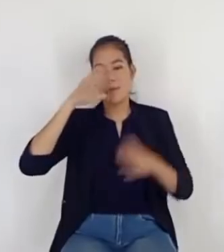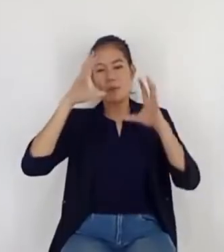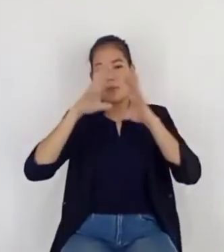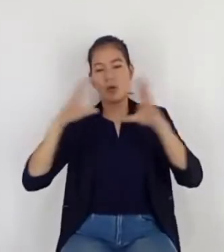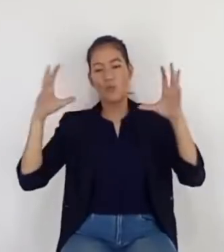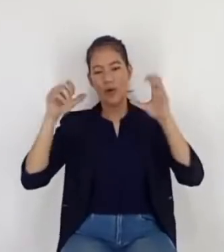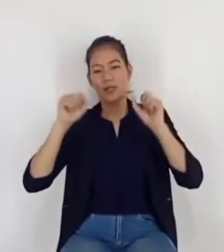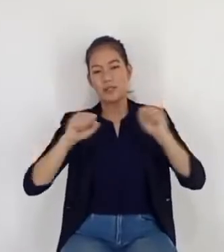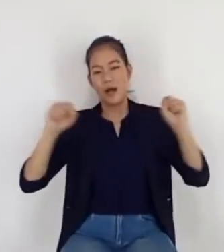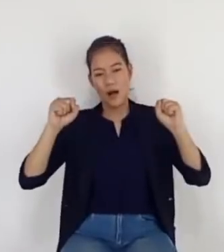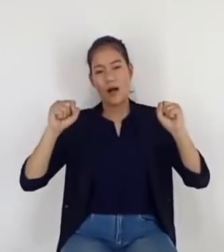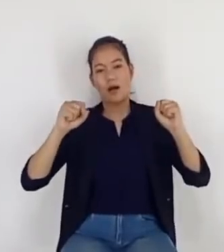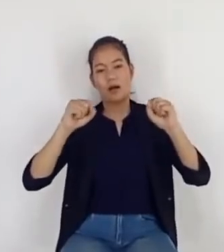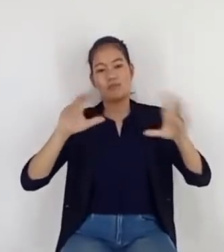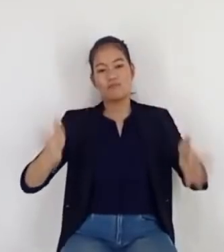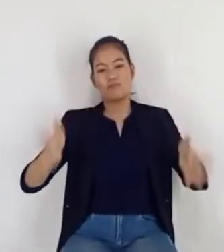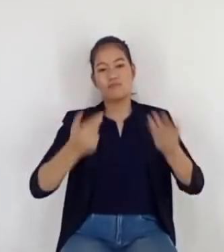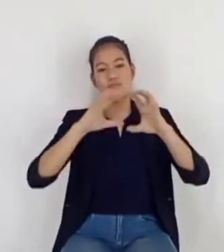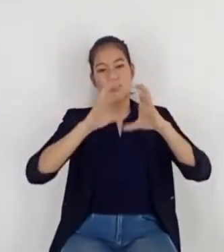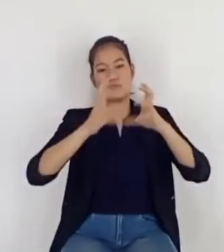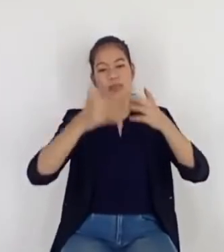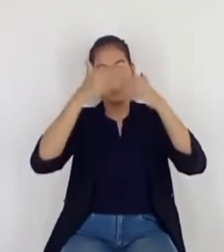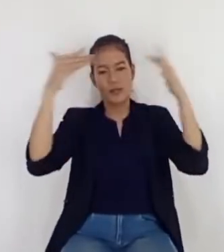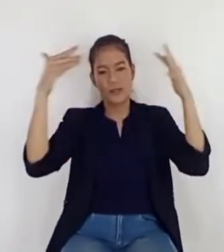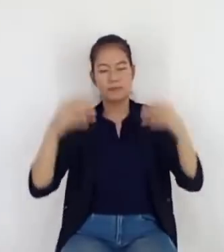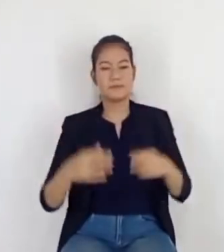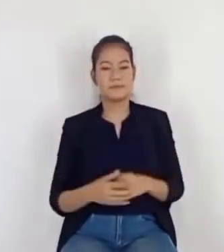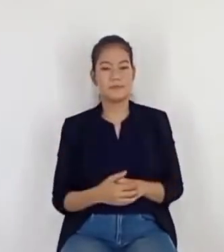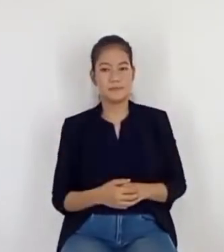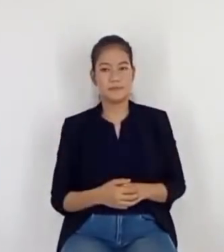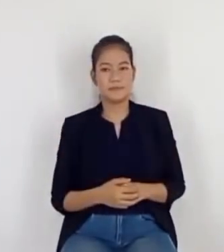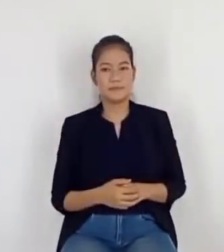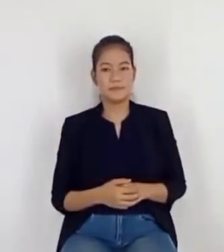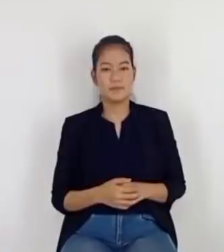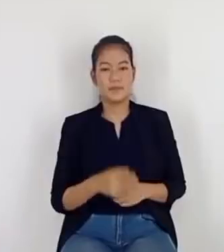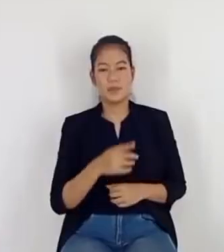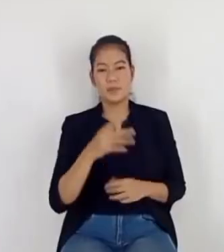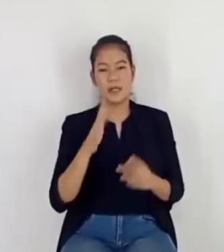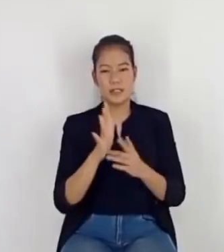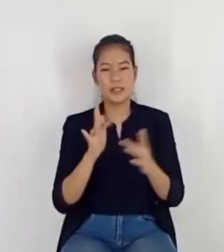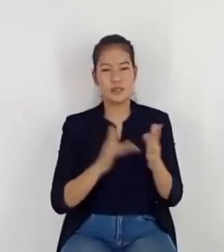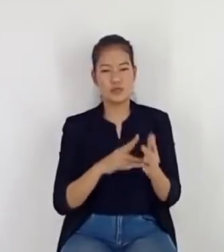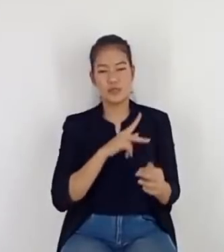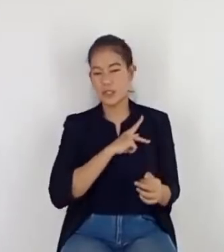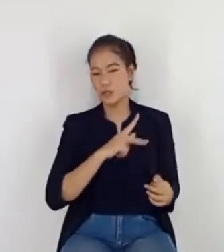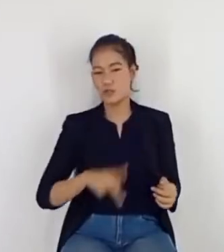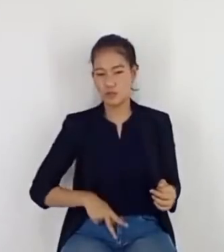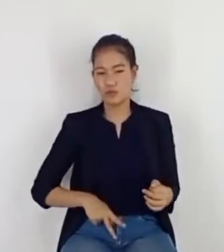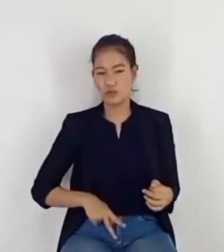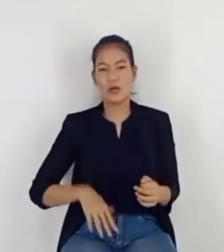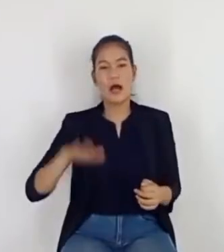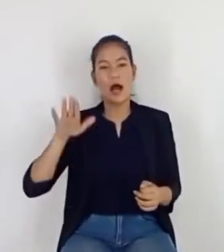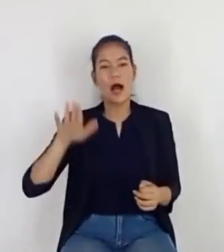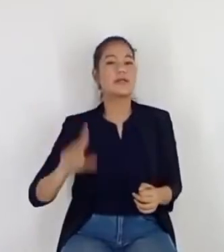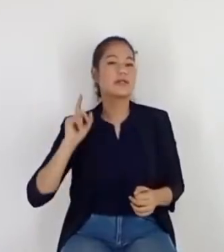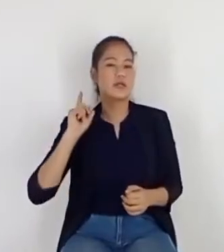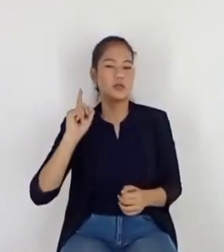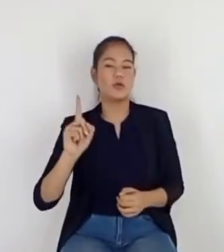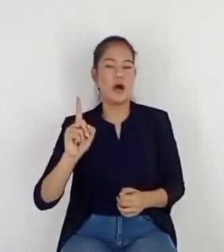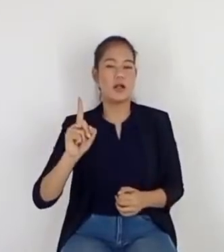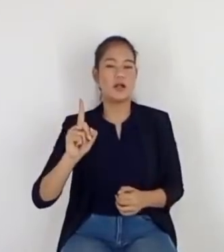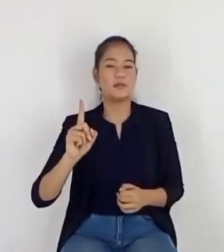Maha Kuasa, Khalik langit dan bumi, dan kepada Yesus Kristus, anaknya yang